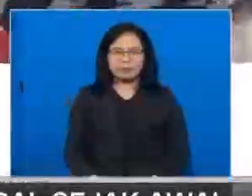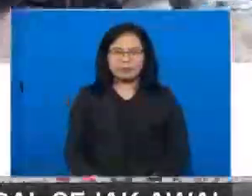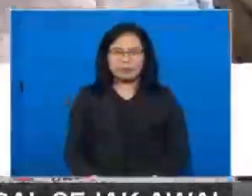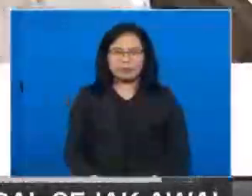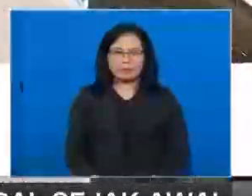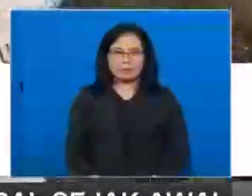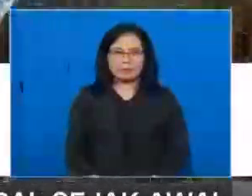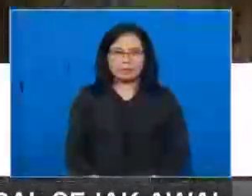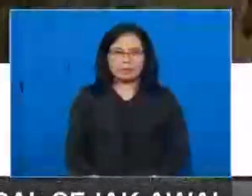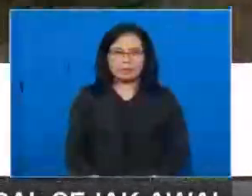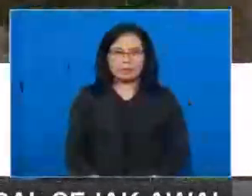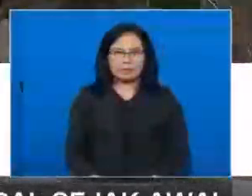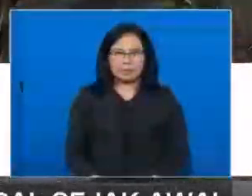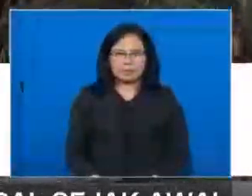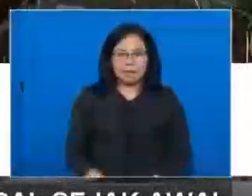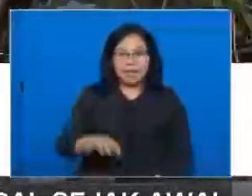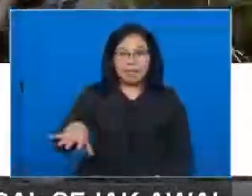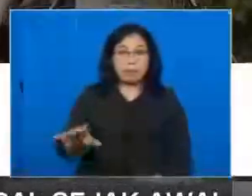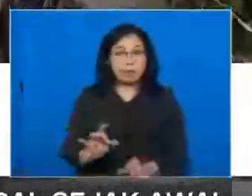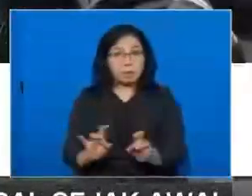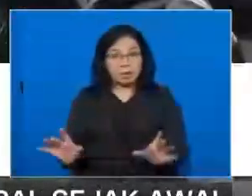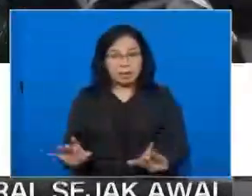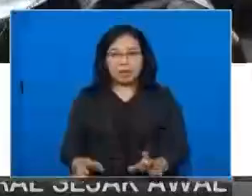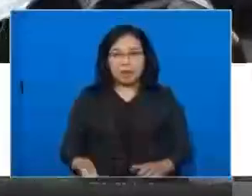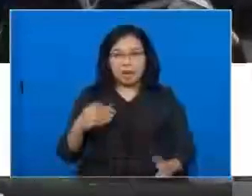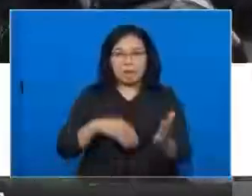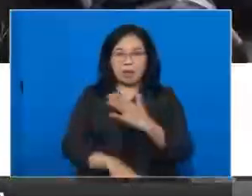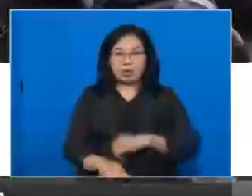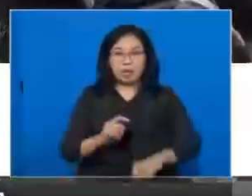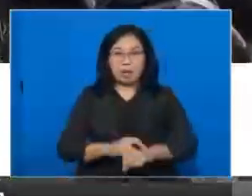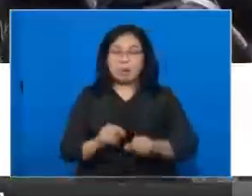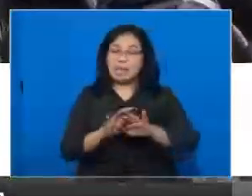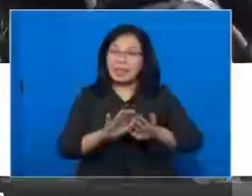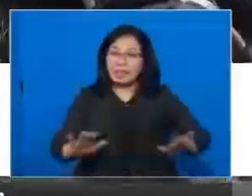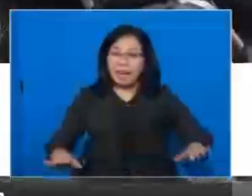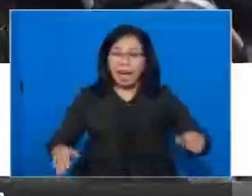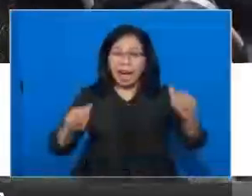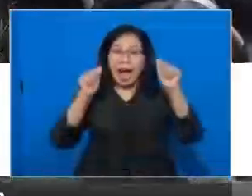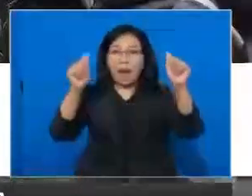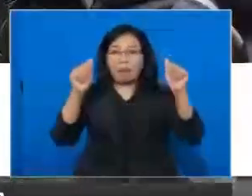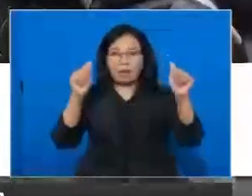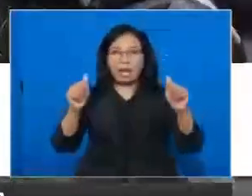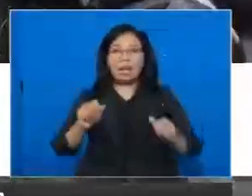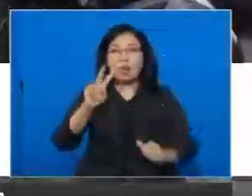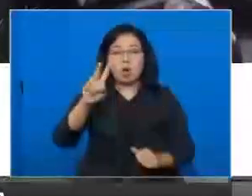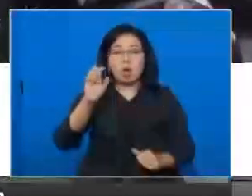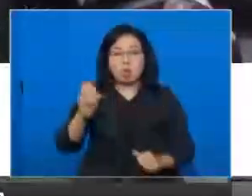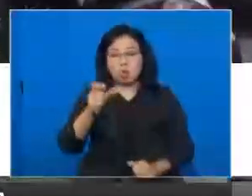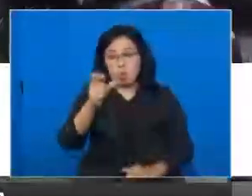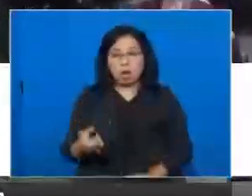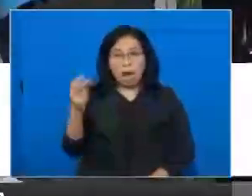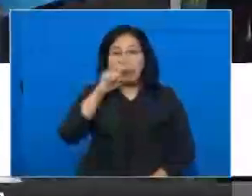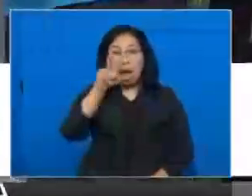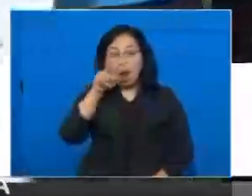baik-baik di lokasi terpisah memasuki masa tenang kampanye 11 hingga 13 Februari 20 anggota pengawas Kelurahan Desa